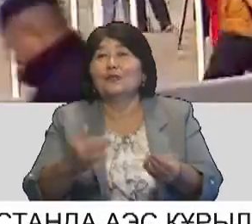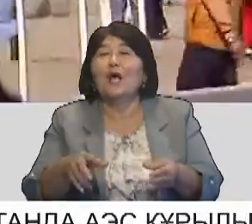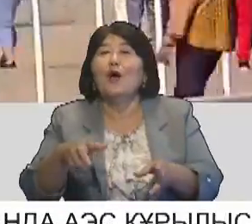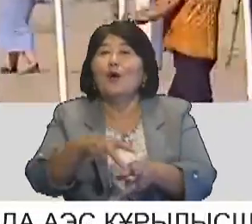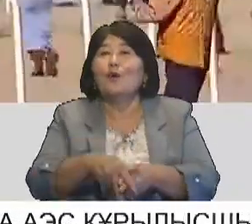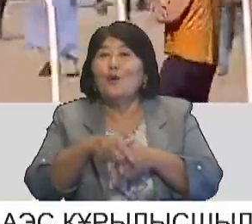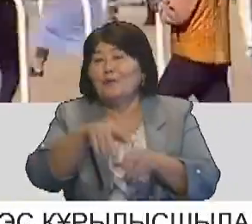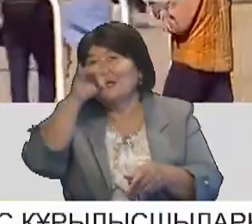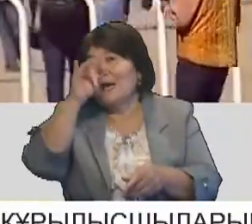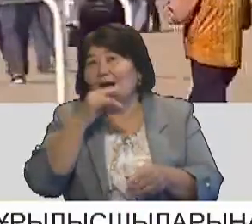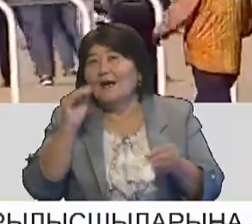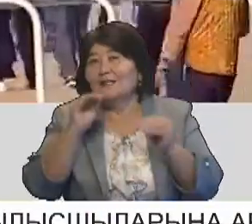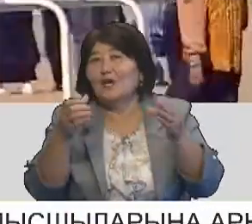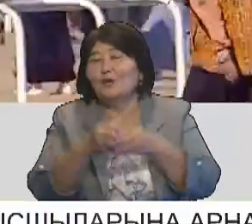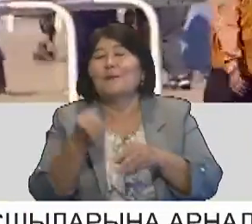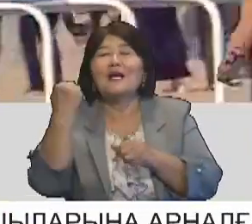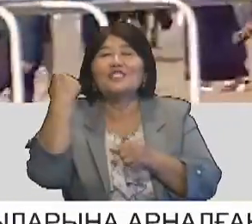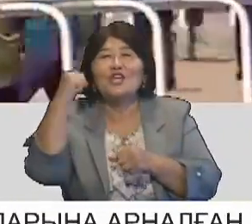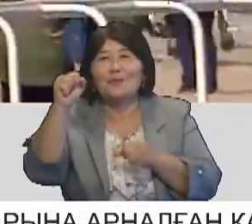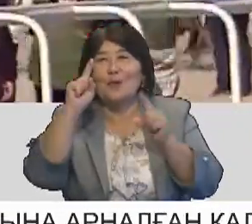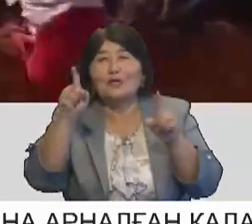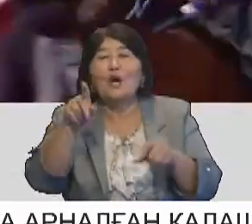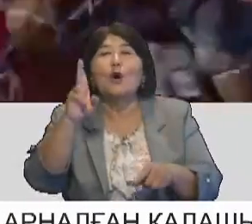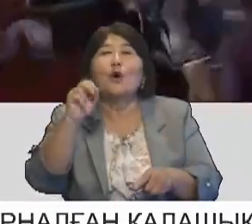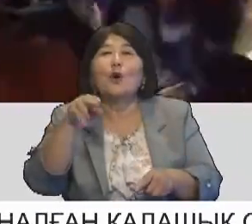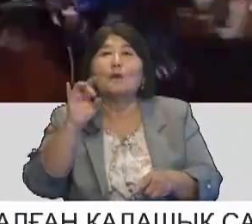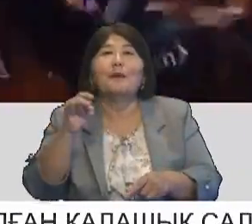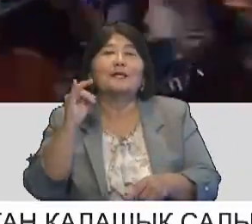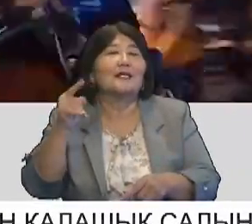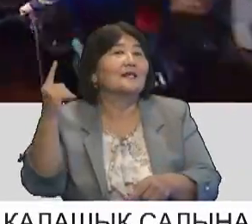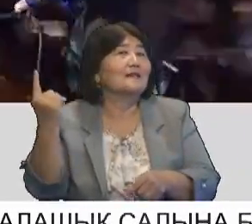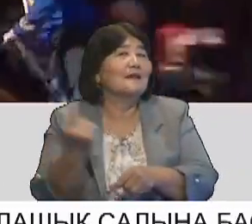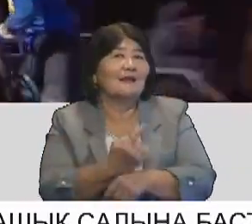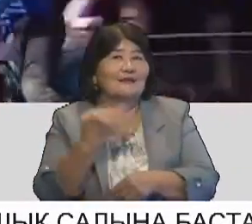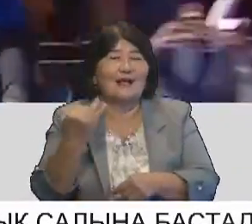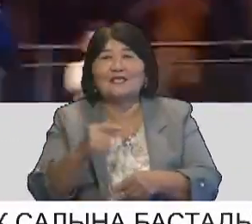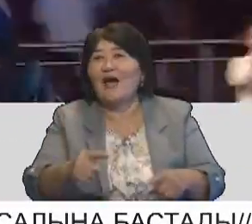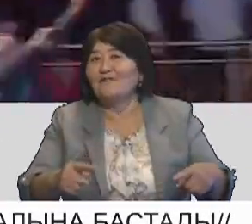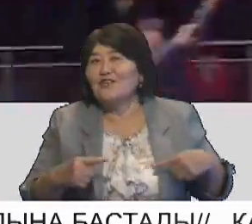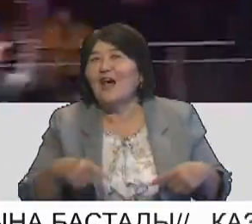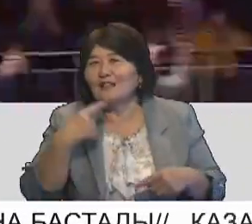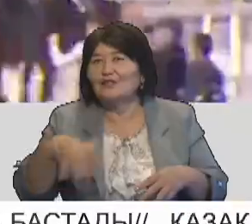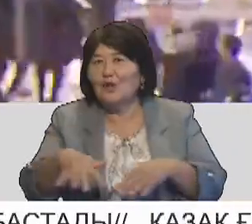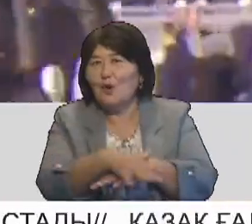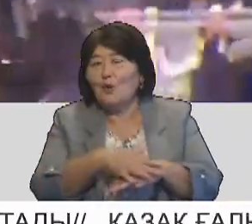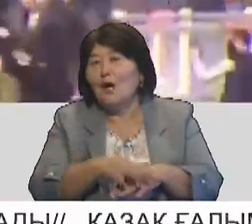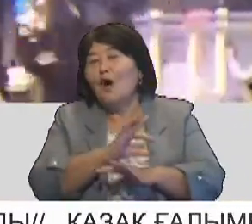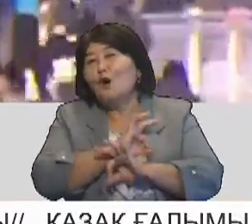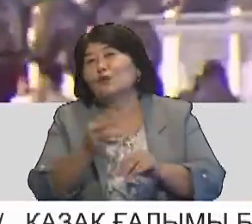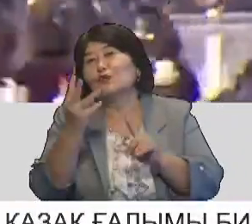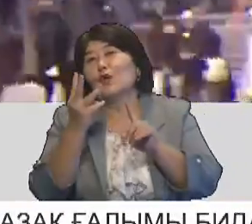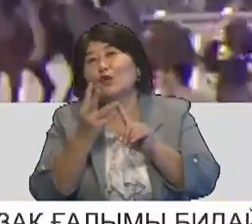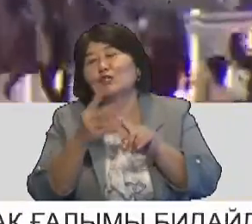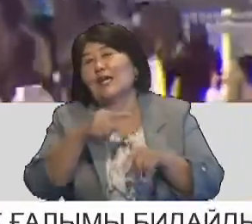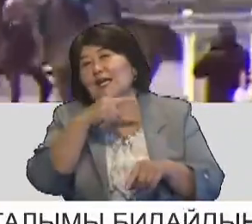көкпардан Қазақстан құрамасы чемпион атанды. Бұл көкпар тарихындағы ең тартысты финал дейді көпшілік. Ал үздік үштікті